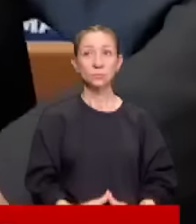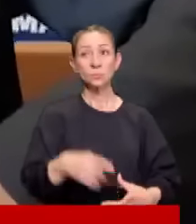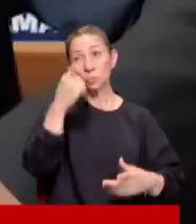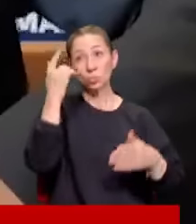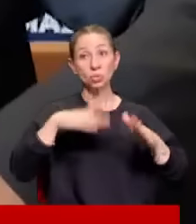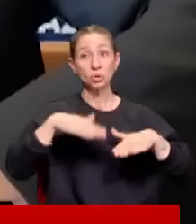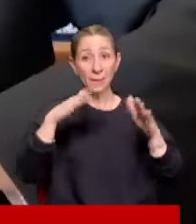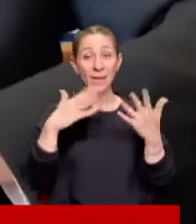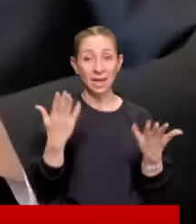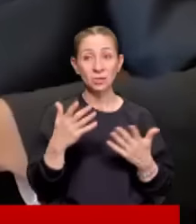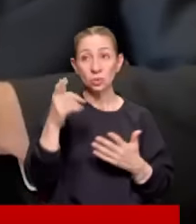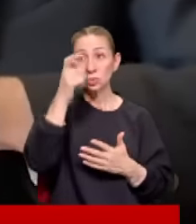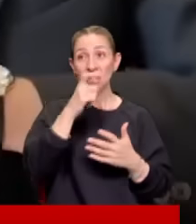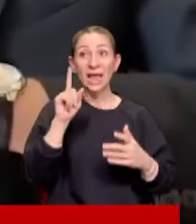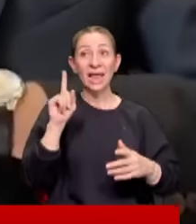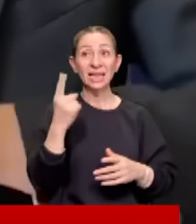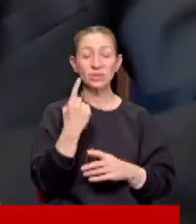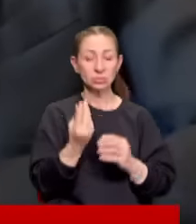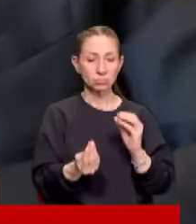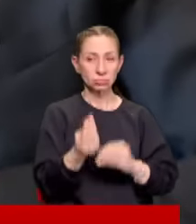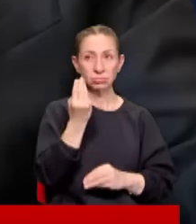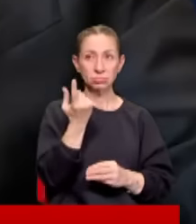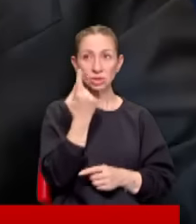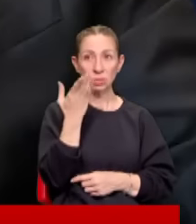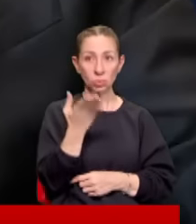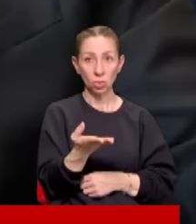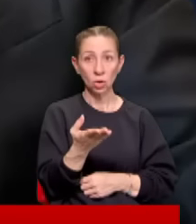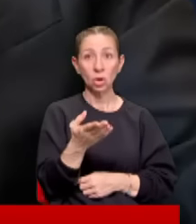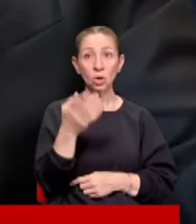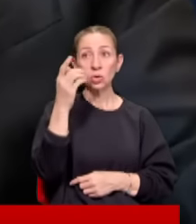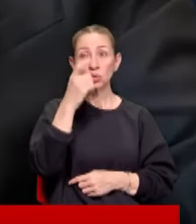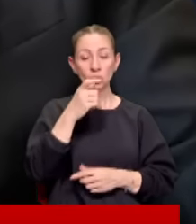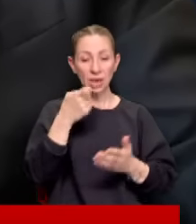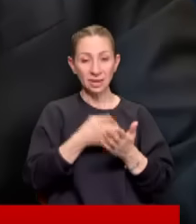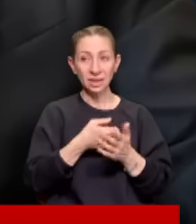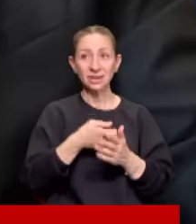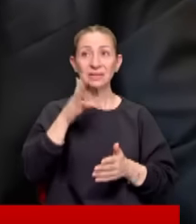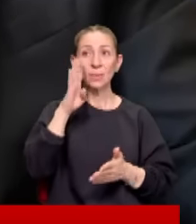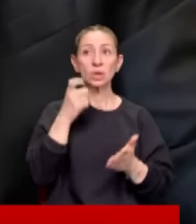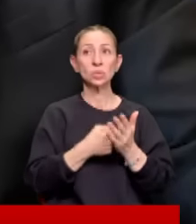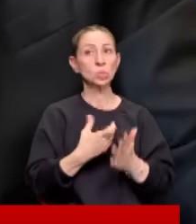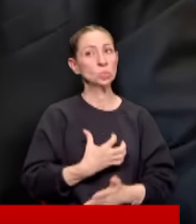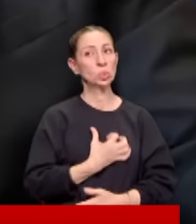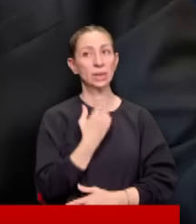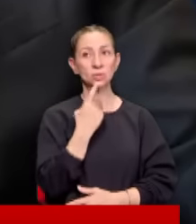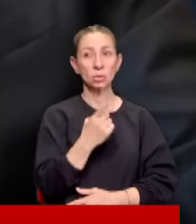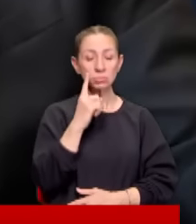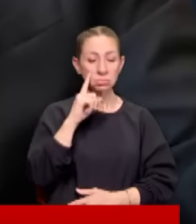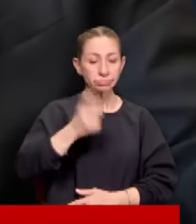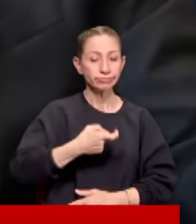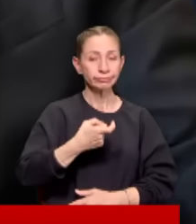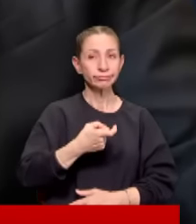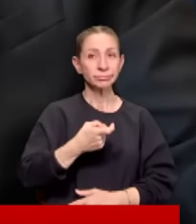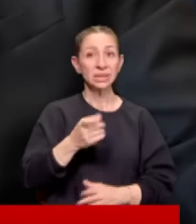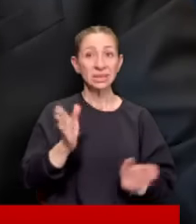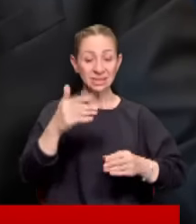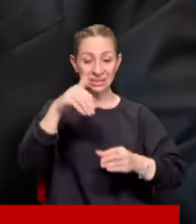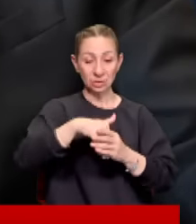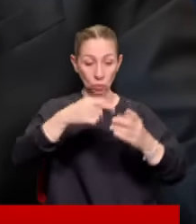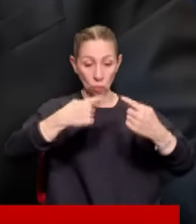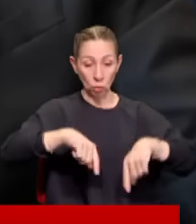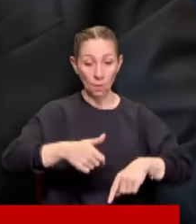Muhtemelen ülkemizde ilk defa karşılaştığımız bir durum. Ülkem adına ve demokrasim adına üzülerek söylüyorum, tespit ettik. Sandık